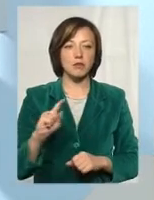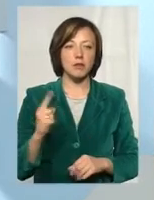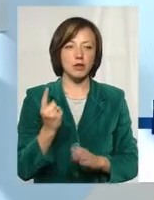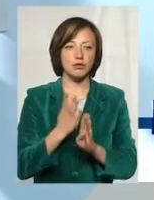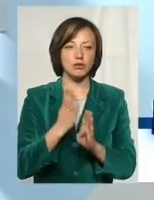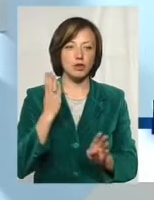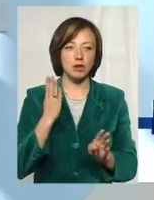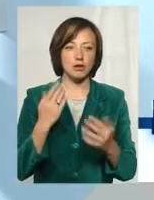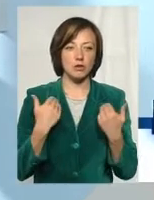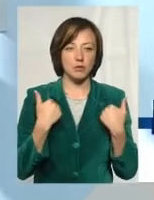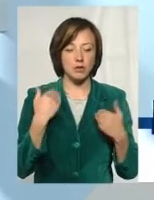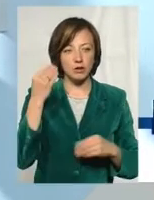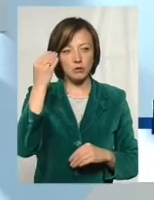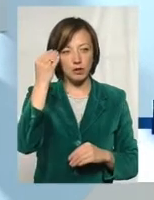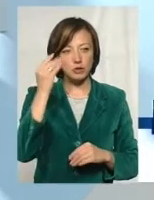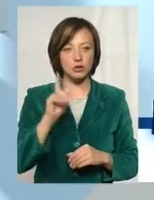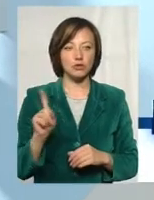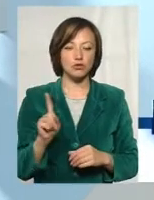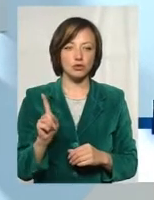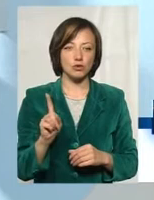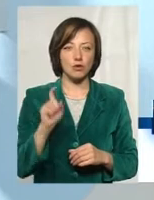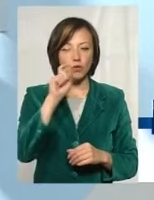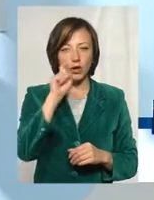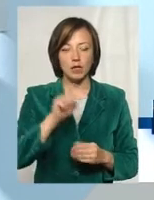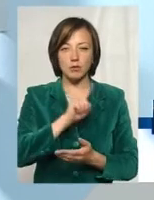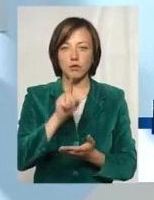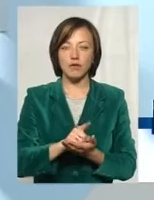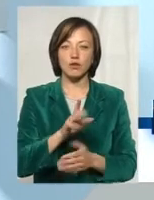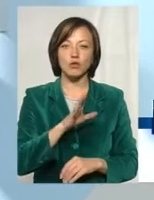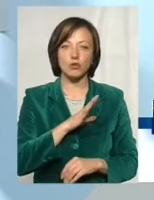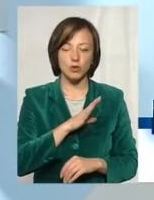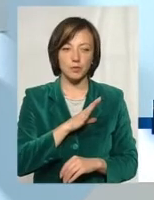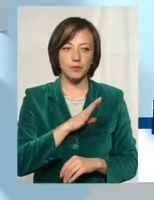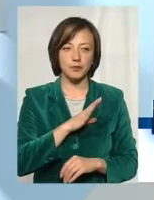чергу мені бачиться, що в Україні повинна бути